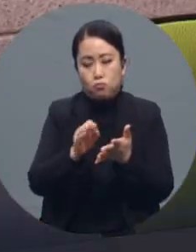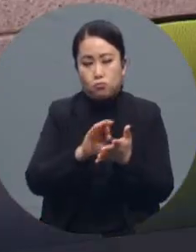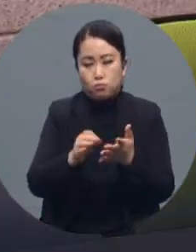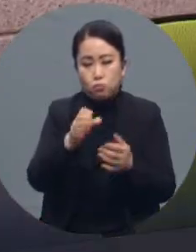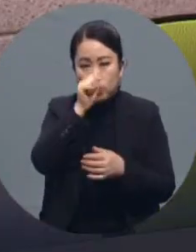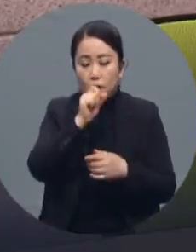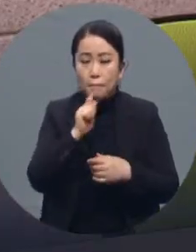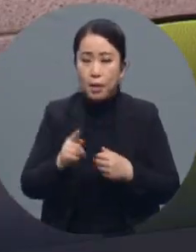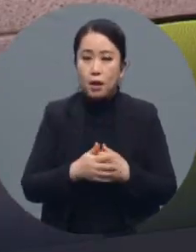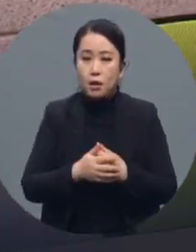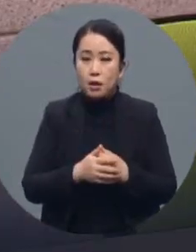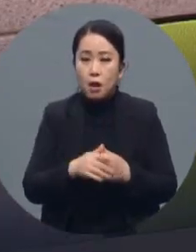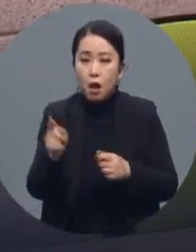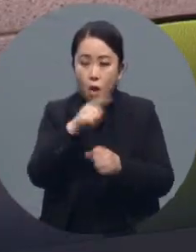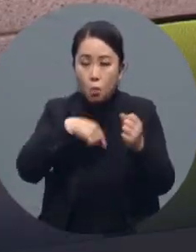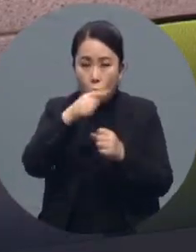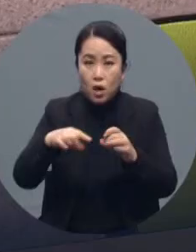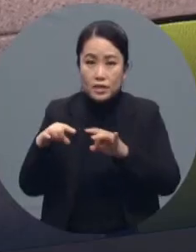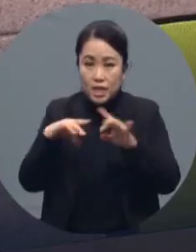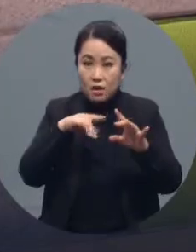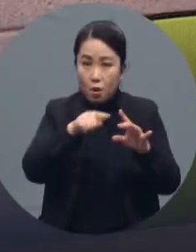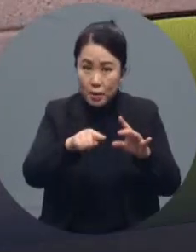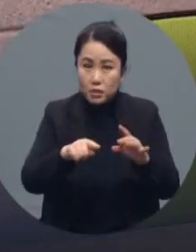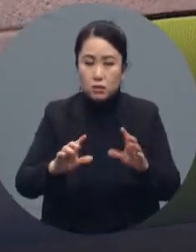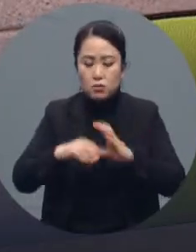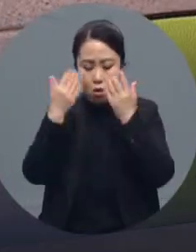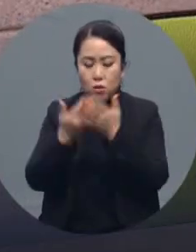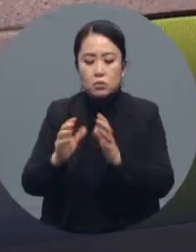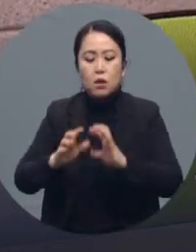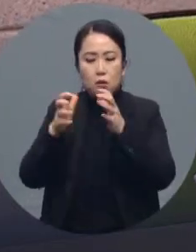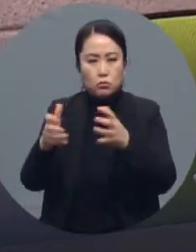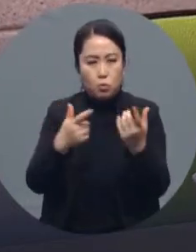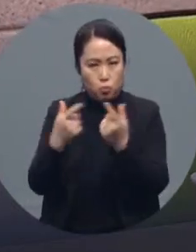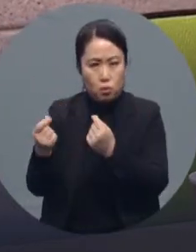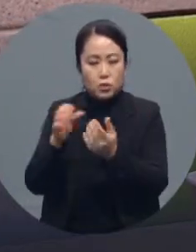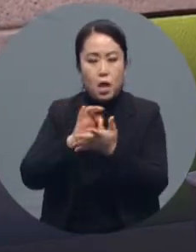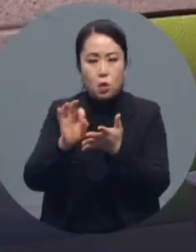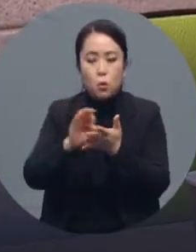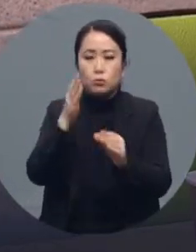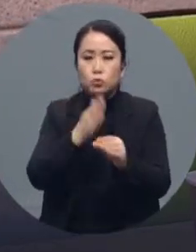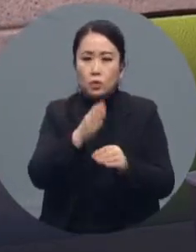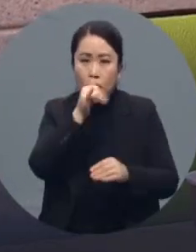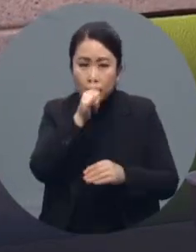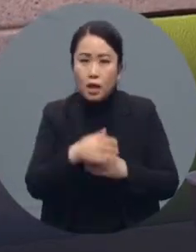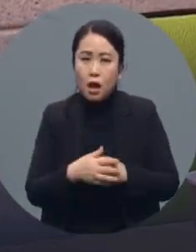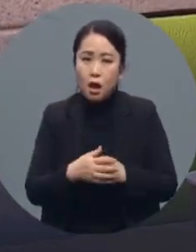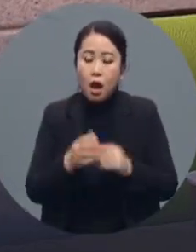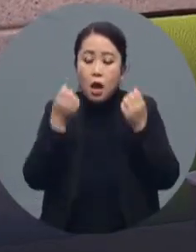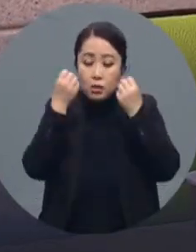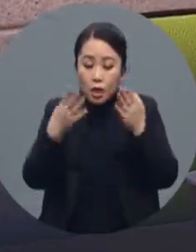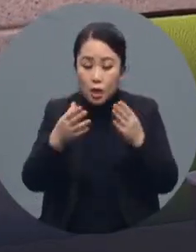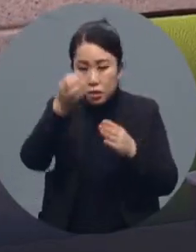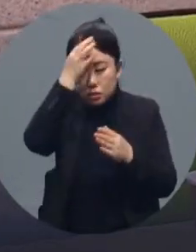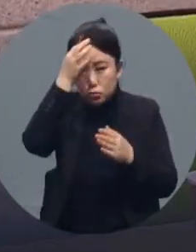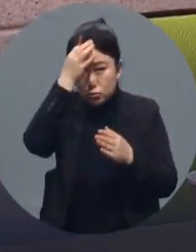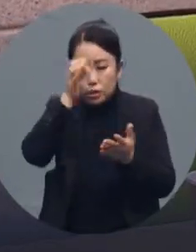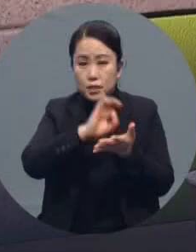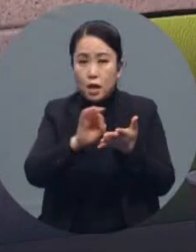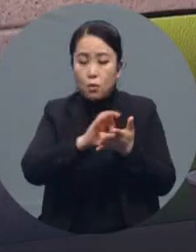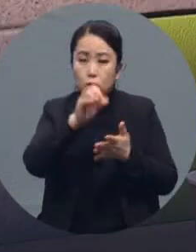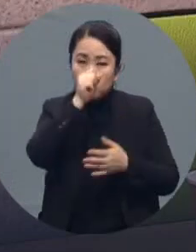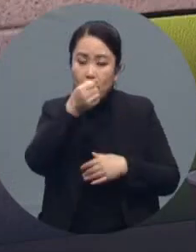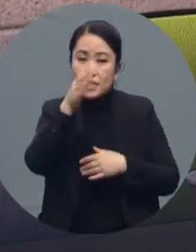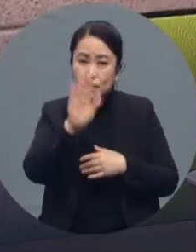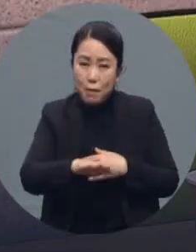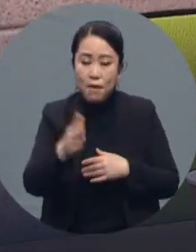운전은 이미 전 세계적으로 보편화된 기술입니다. 일반적으로 생각할 때는 최신 기준을 적용한 것이 좋다고 생각하지만